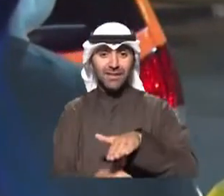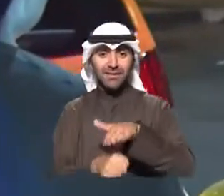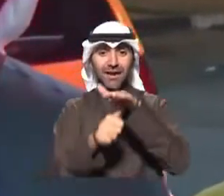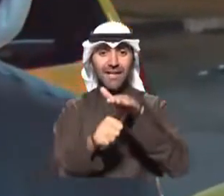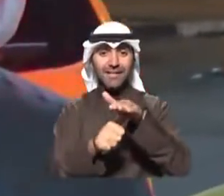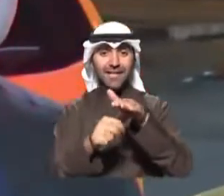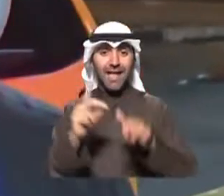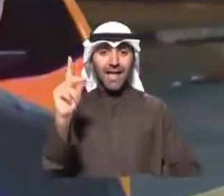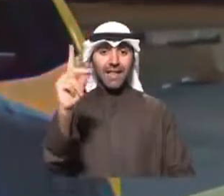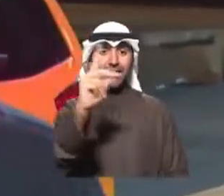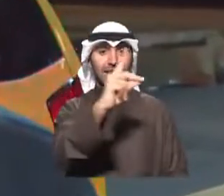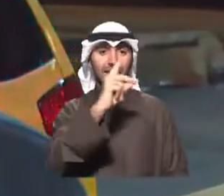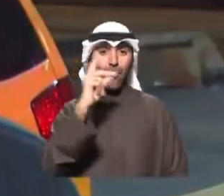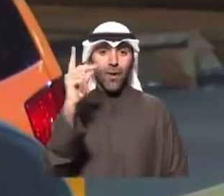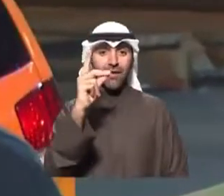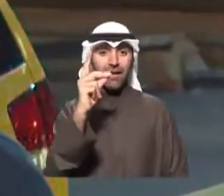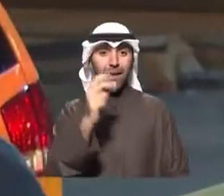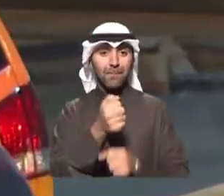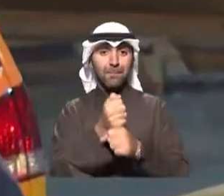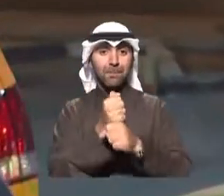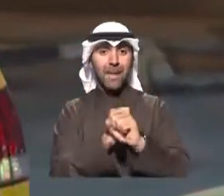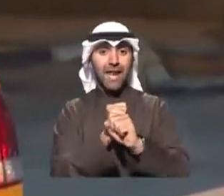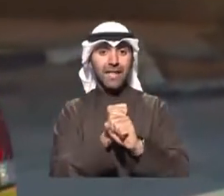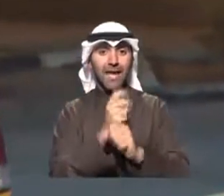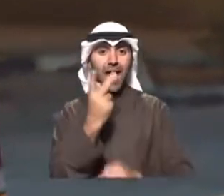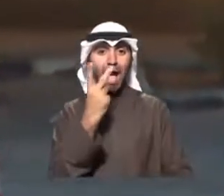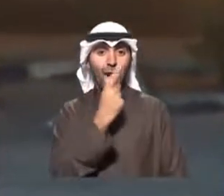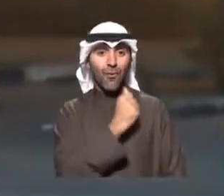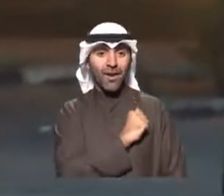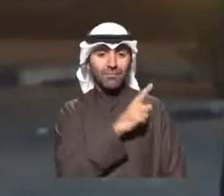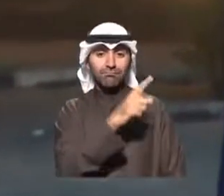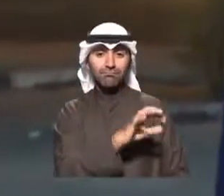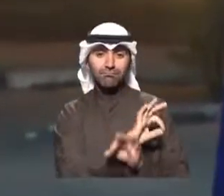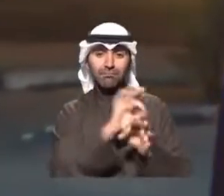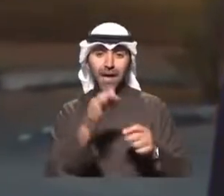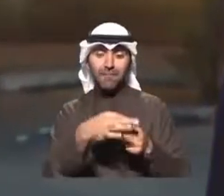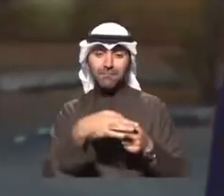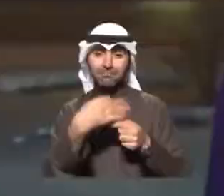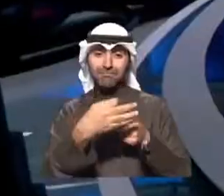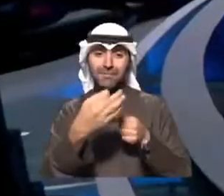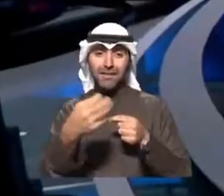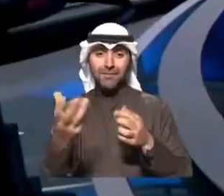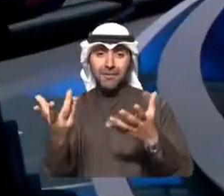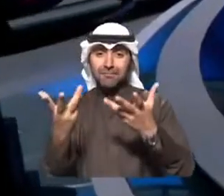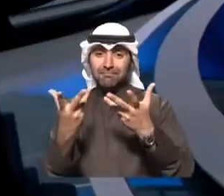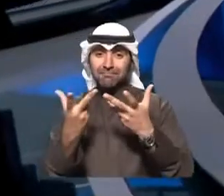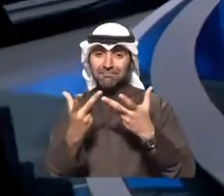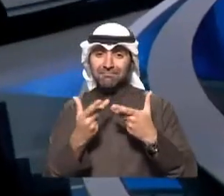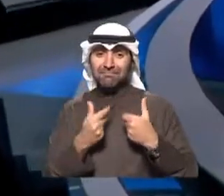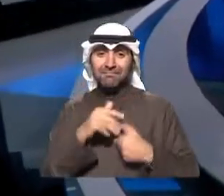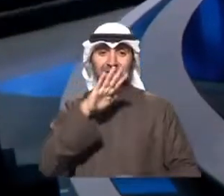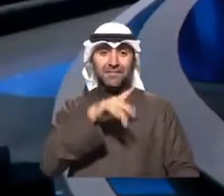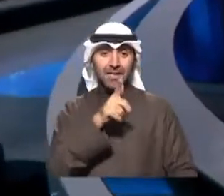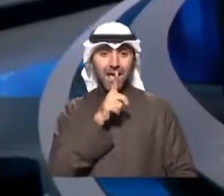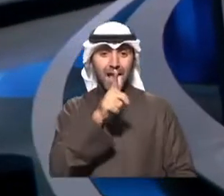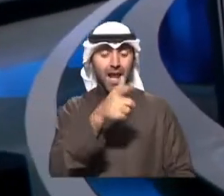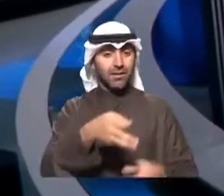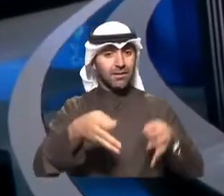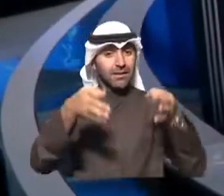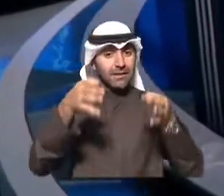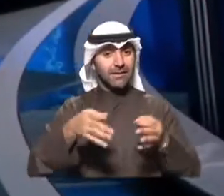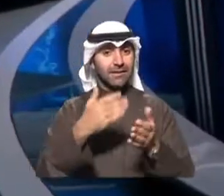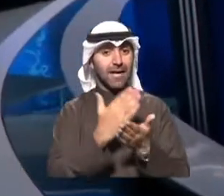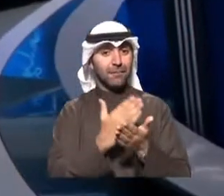هذه المعلومات. ونحن بدورنا نطالب كافة المجمعات وأصحاب المحال بالالتزام